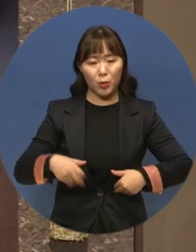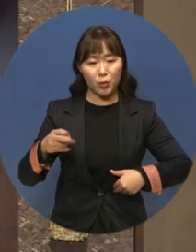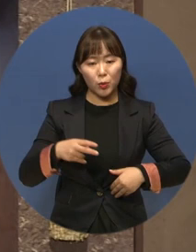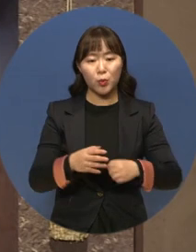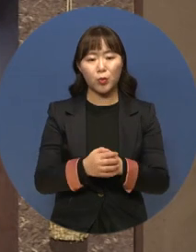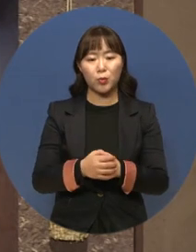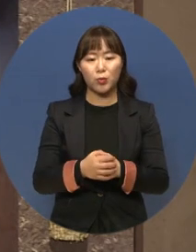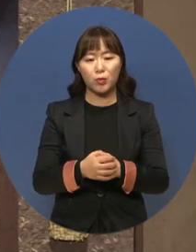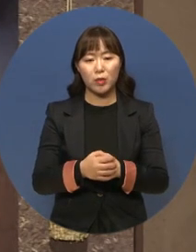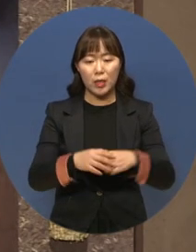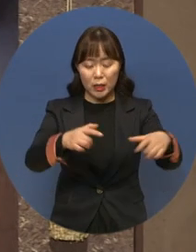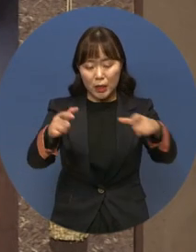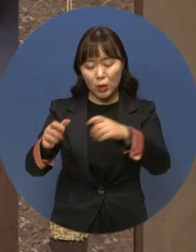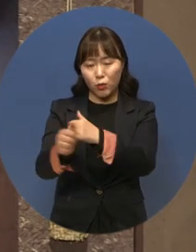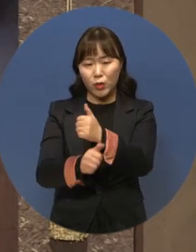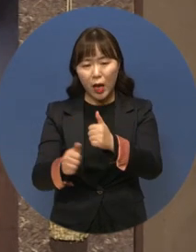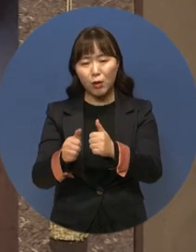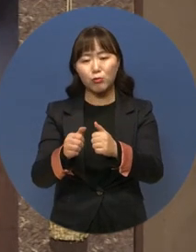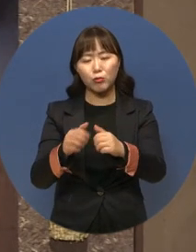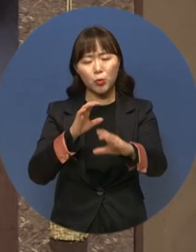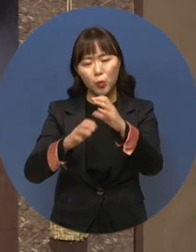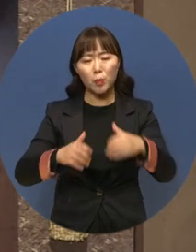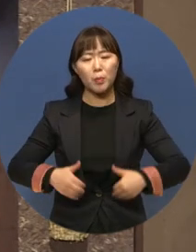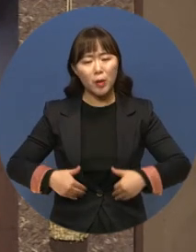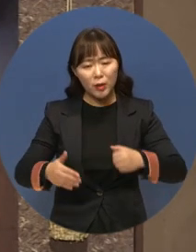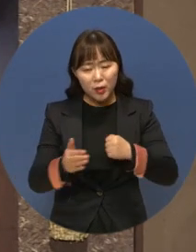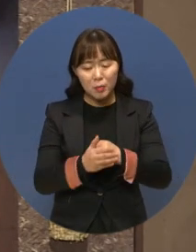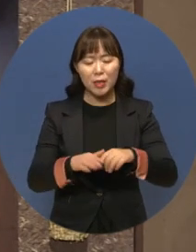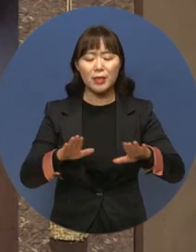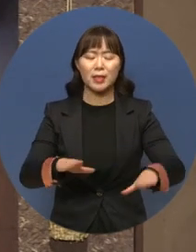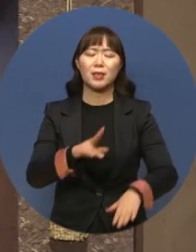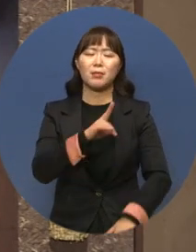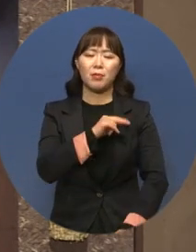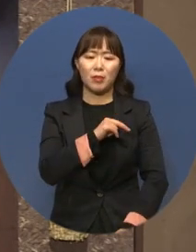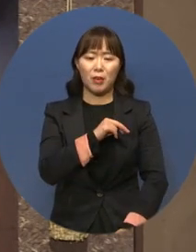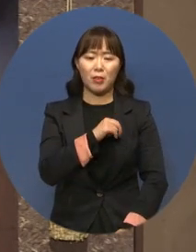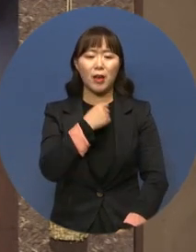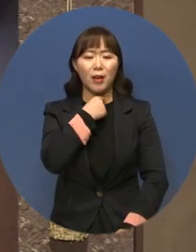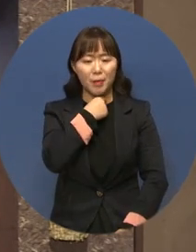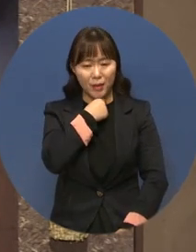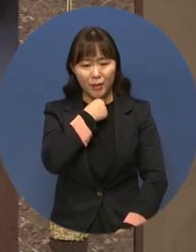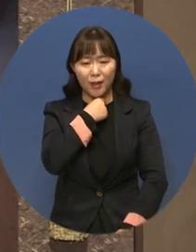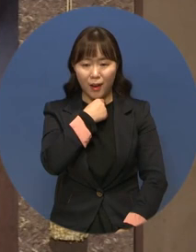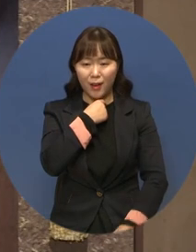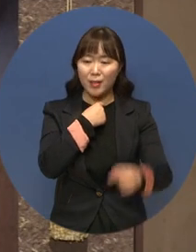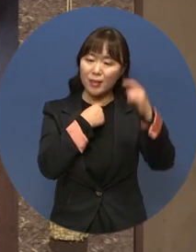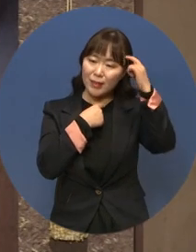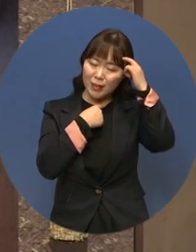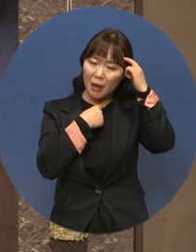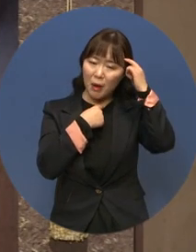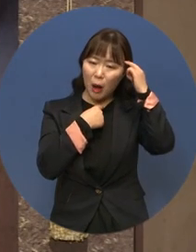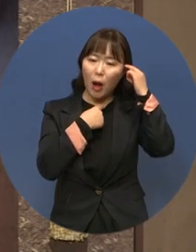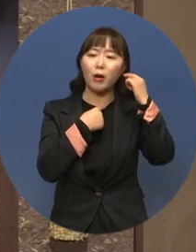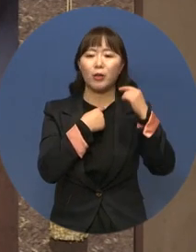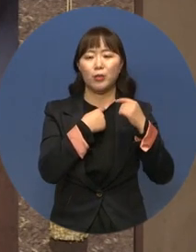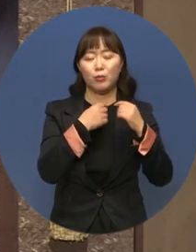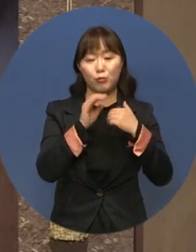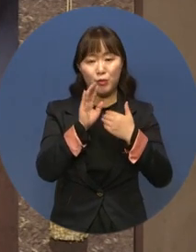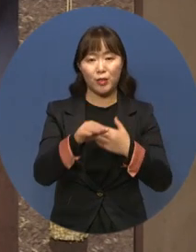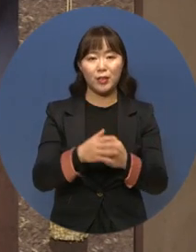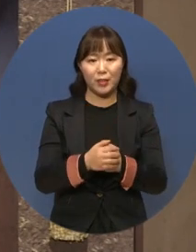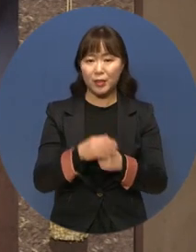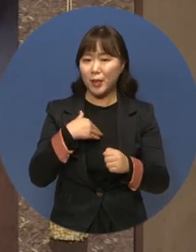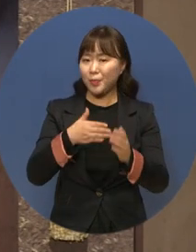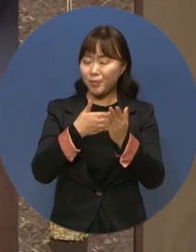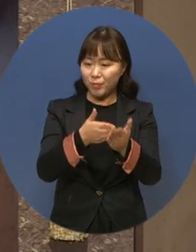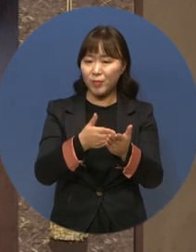지역하고의 소통을 해야 되기 때문에 분명히 씨 현역에 하면 좋겠다 하는 네. 생각을 했었어요. 그래서 현역한테 제가